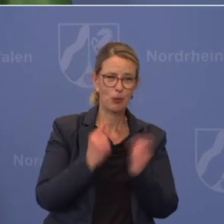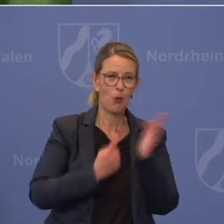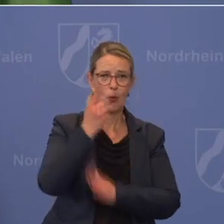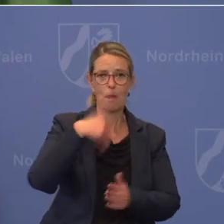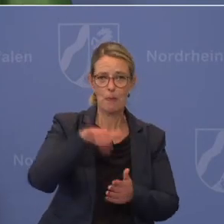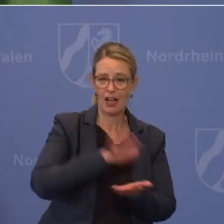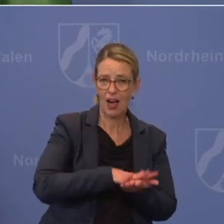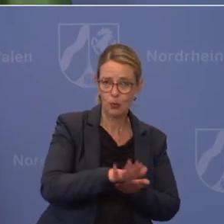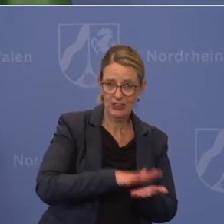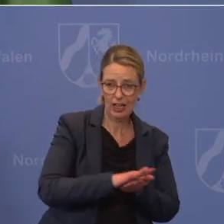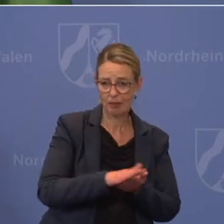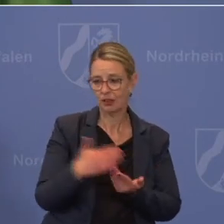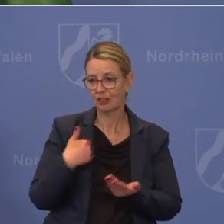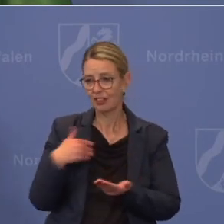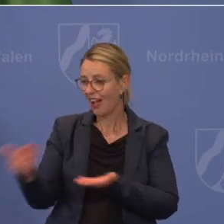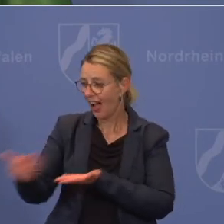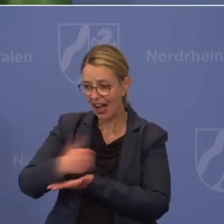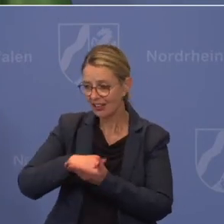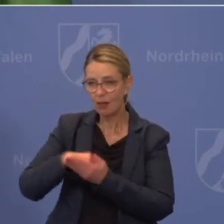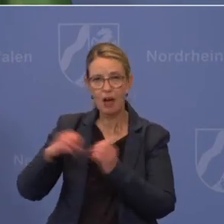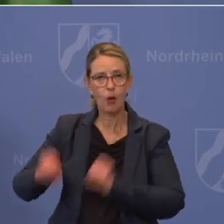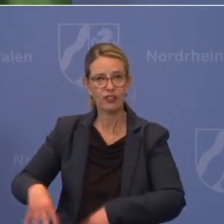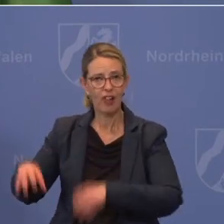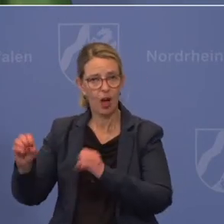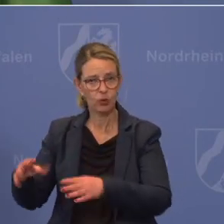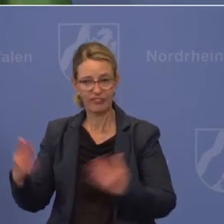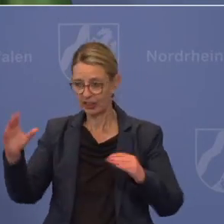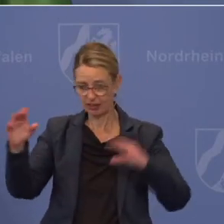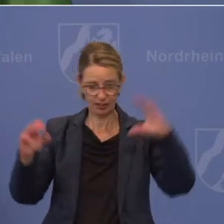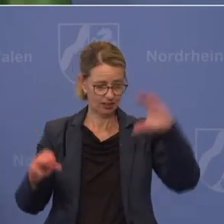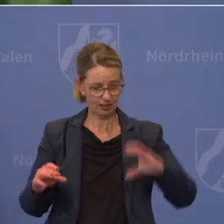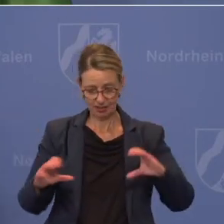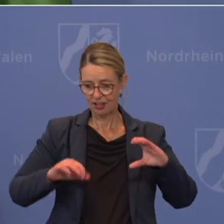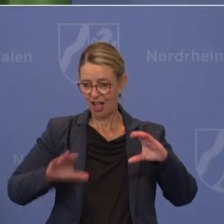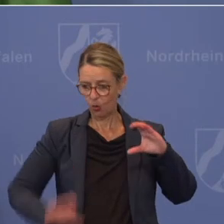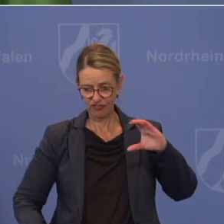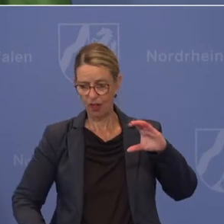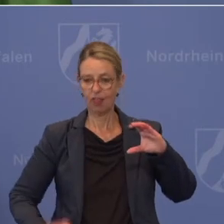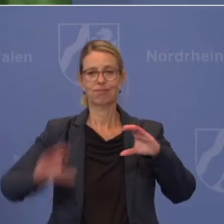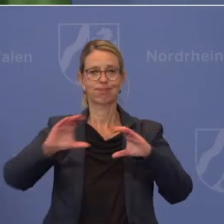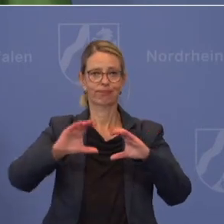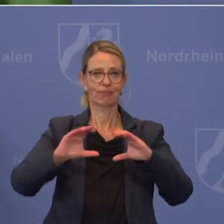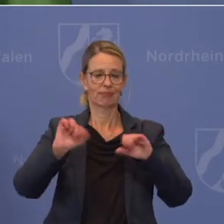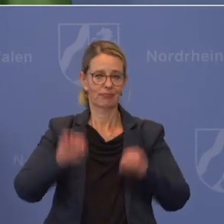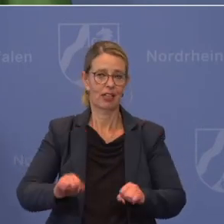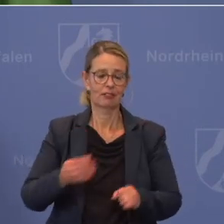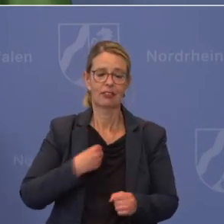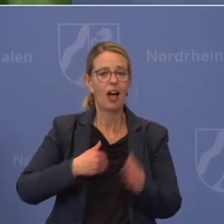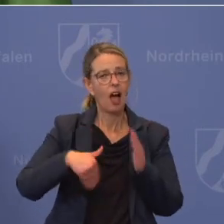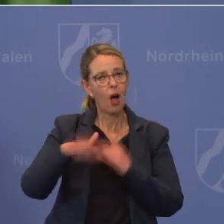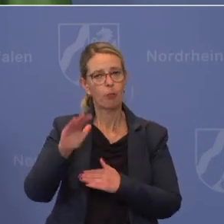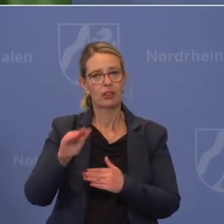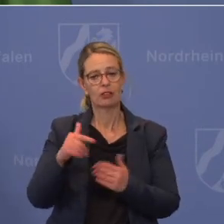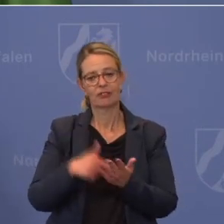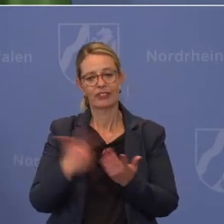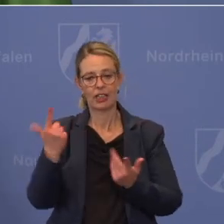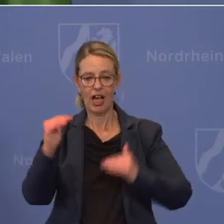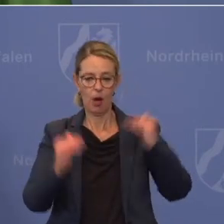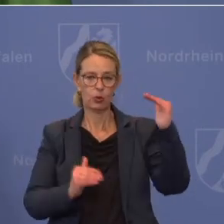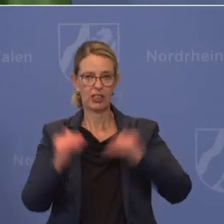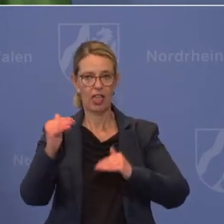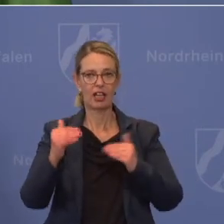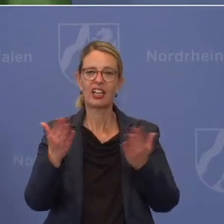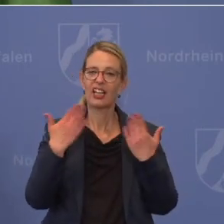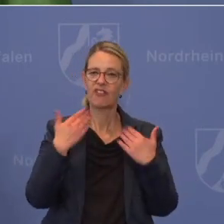und Einnahmeausfälle zum Ausgleich bringen will, das soll im Wesentlichen ja über eine Kompensation der